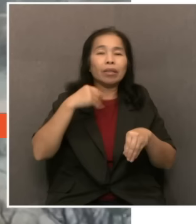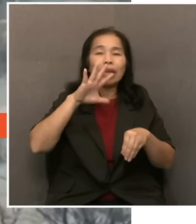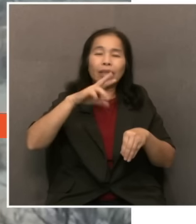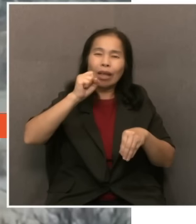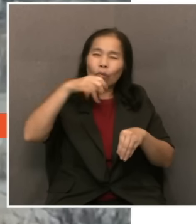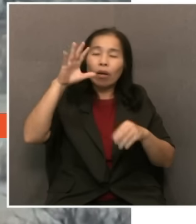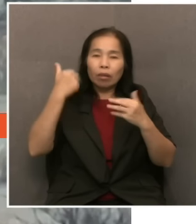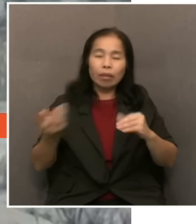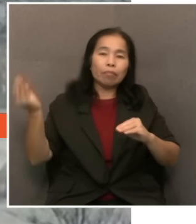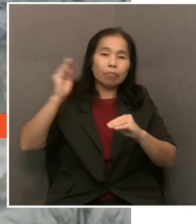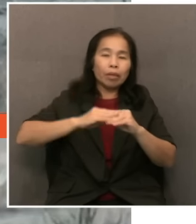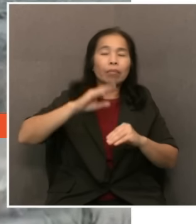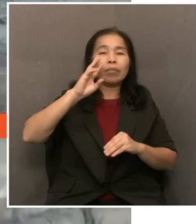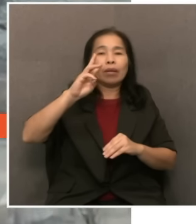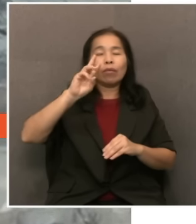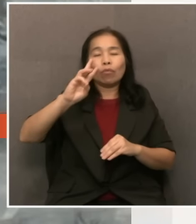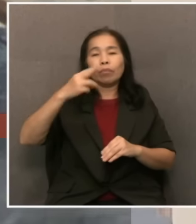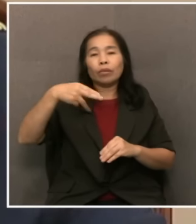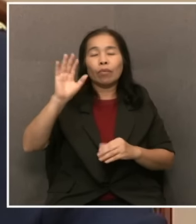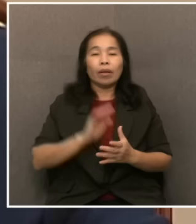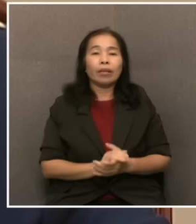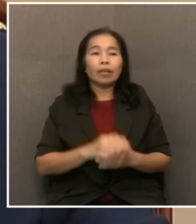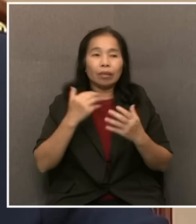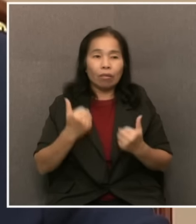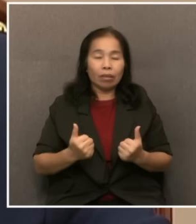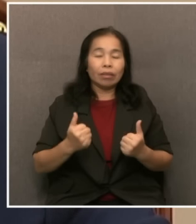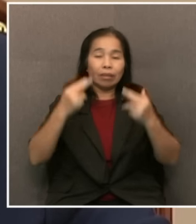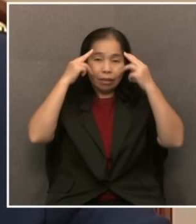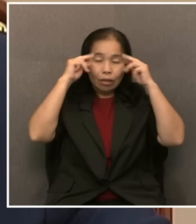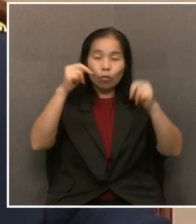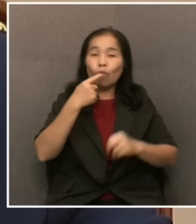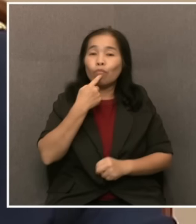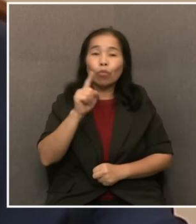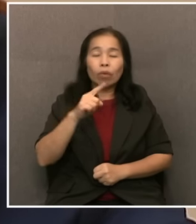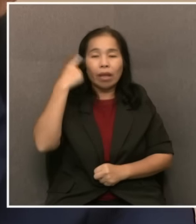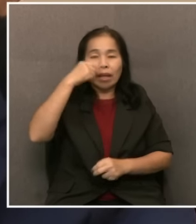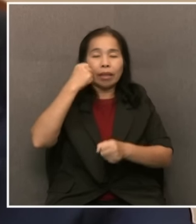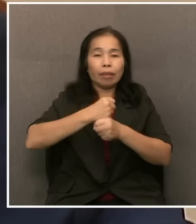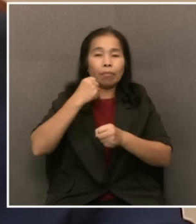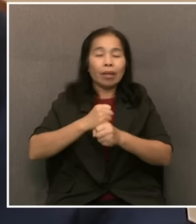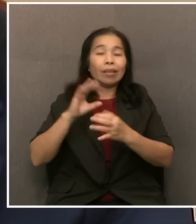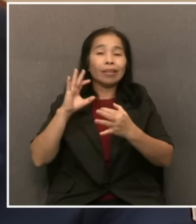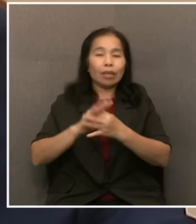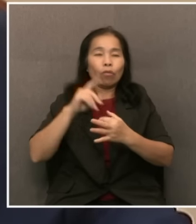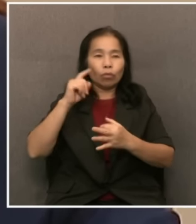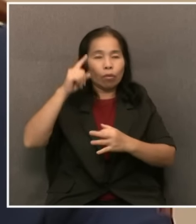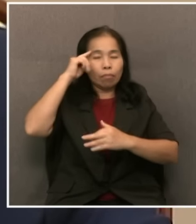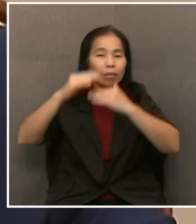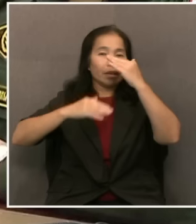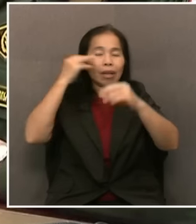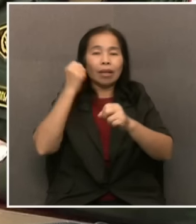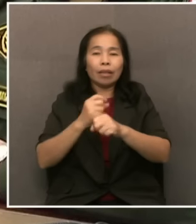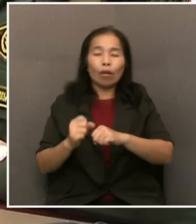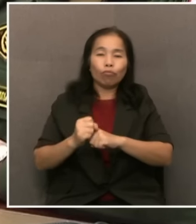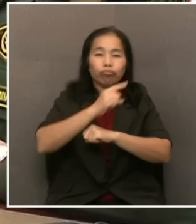ยก่อนหน้านี้ประธานาธิบดีวลาดิเมียร์ปูตินยืนยันว่าหน่วยงานที่เกี่ยวข้องต้องพัฒนาขีปนาวุธความเร็วเหนือเ